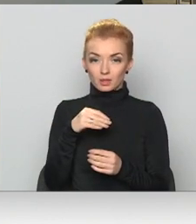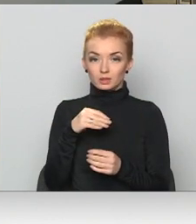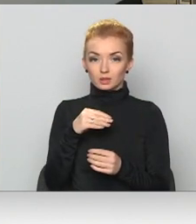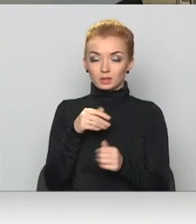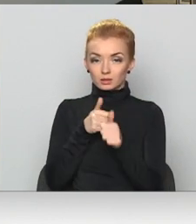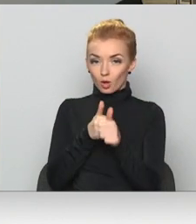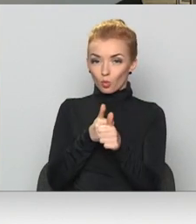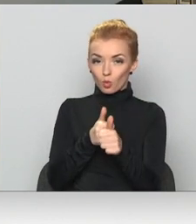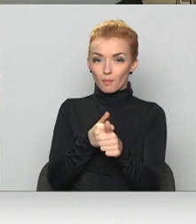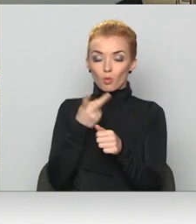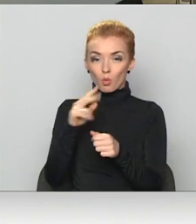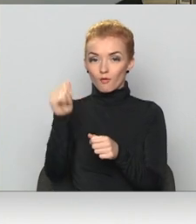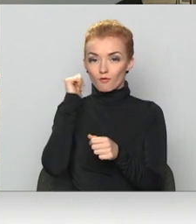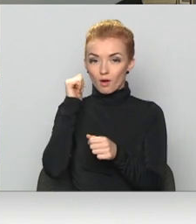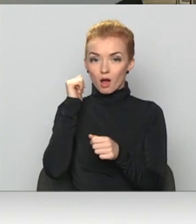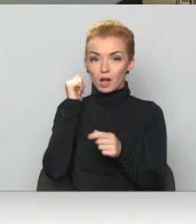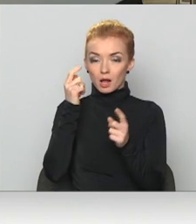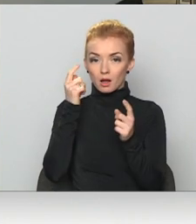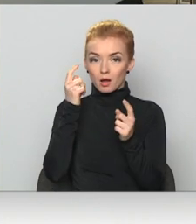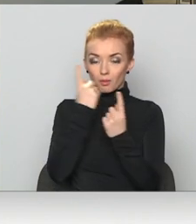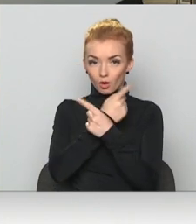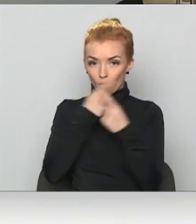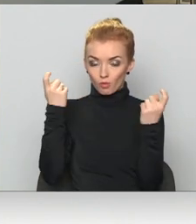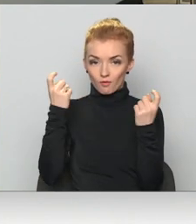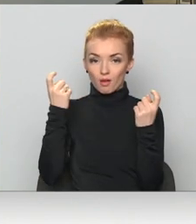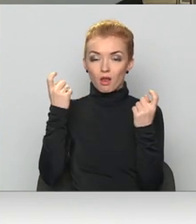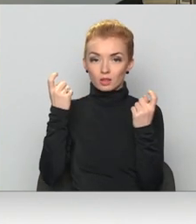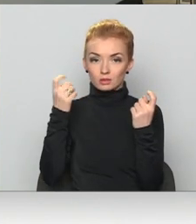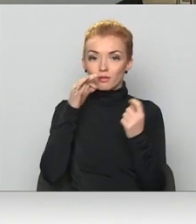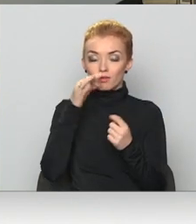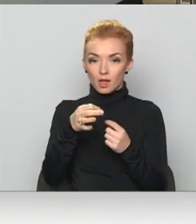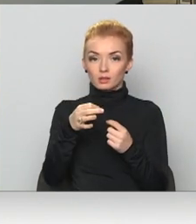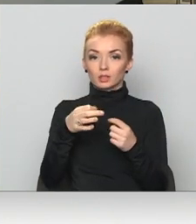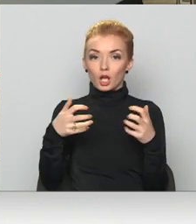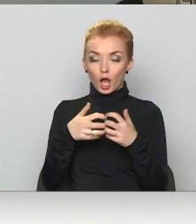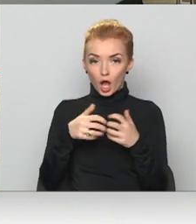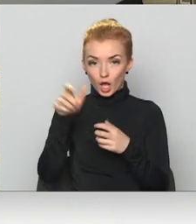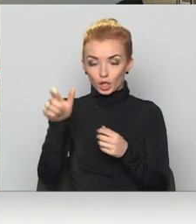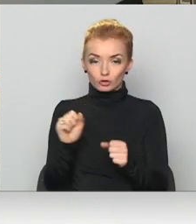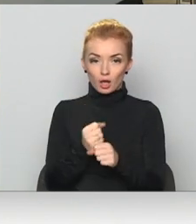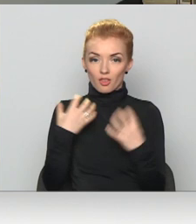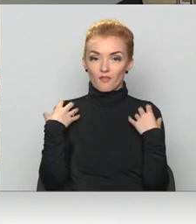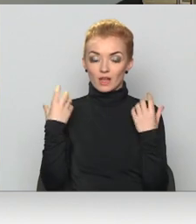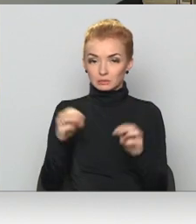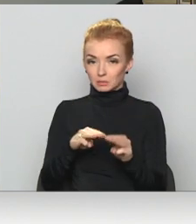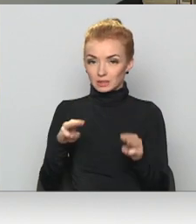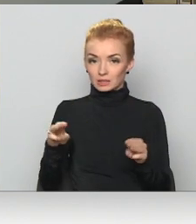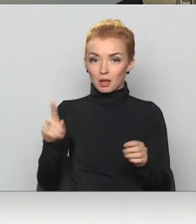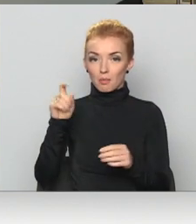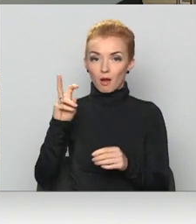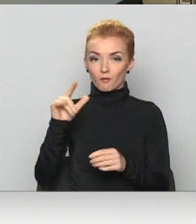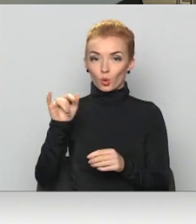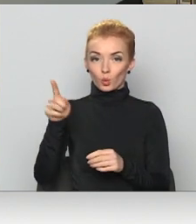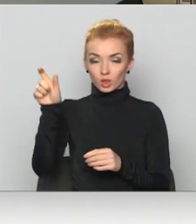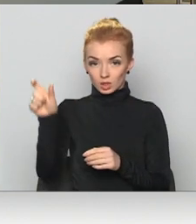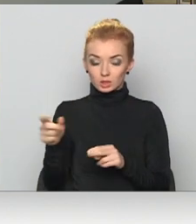ko vakardien preses konferencē runāja gan ministru prezidents Krišjāns Kariņš, gan Daniels Pavļuts veselības ministrs,